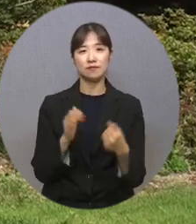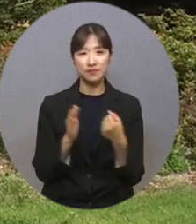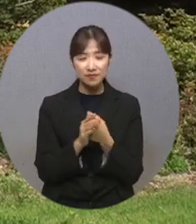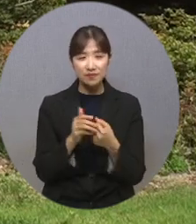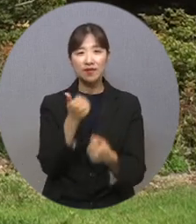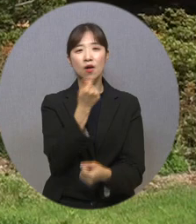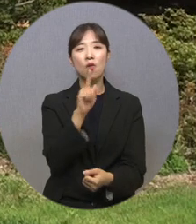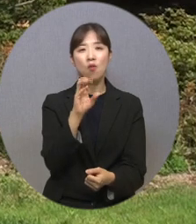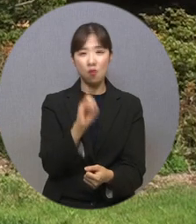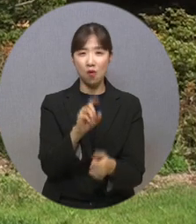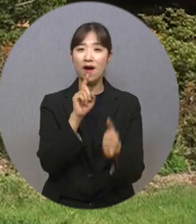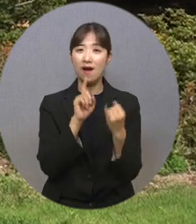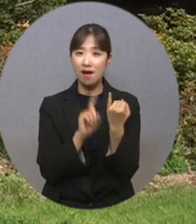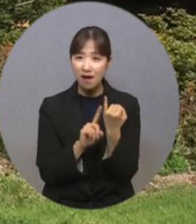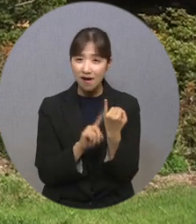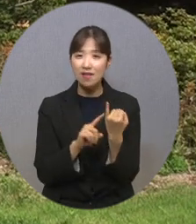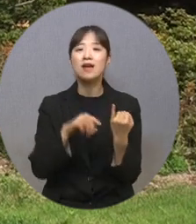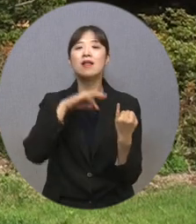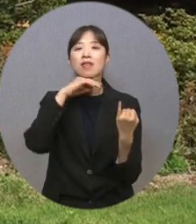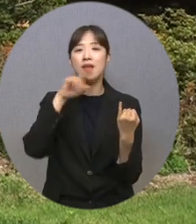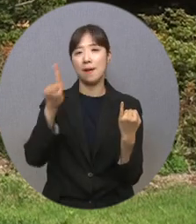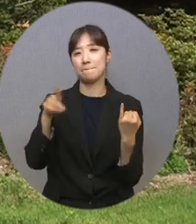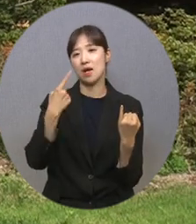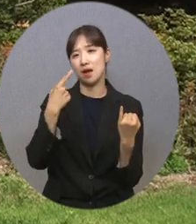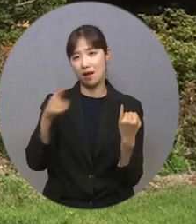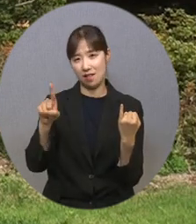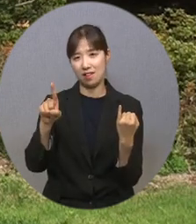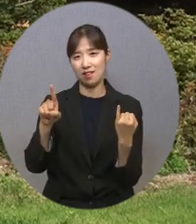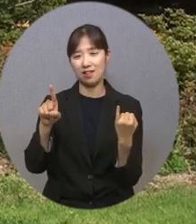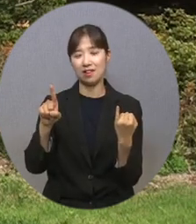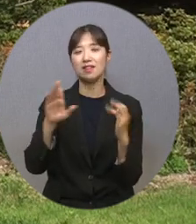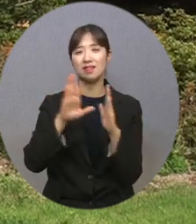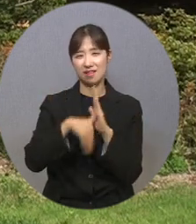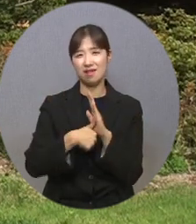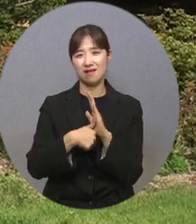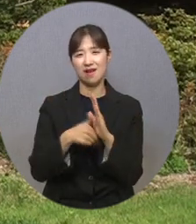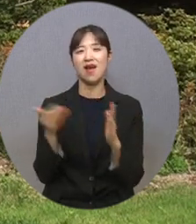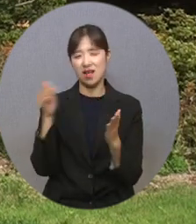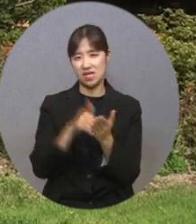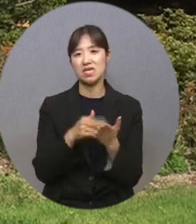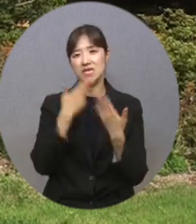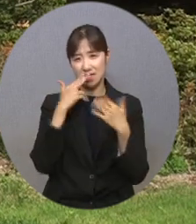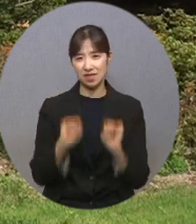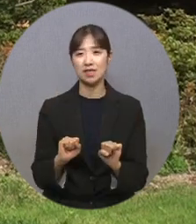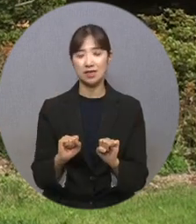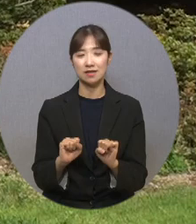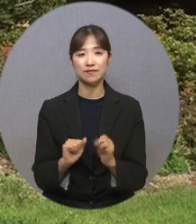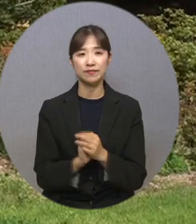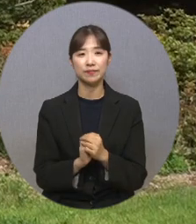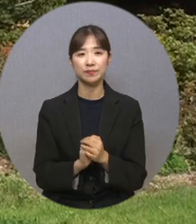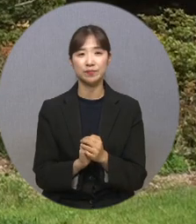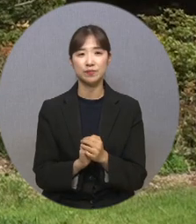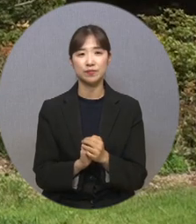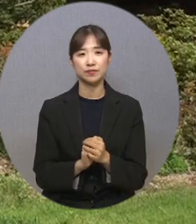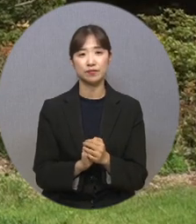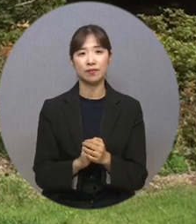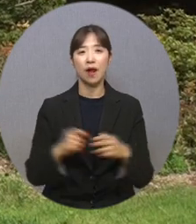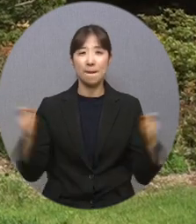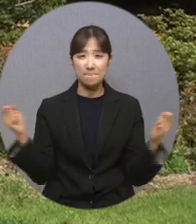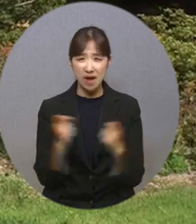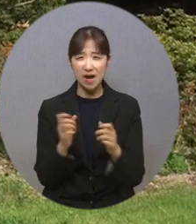황원순 여사는 101살까지 세상을 살았습니다. 여기 주인이. 자, 그러면